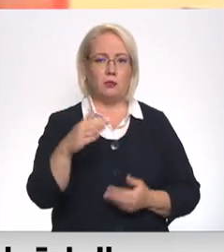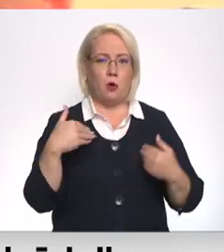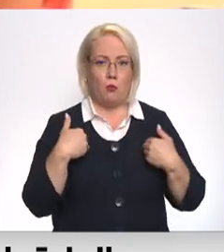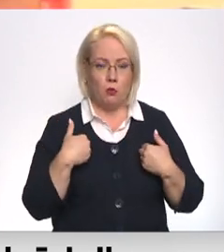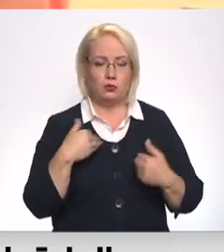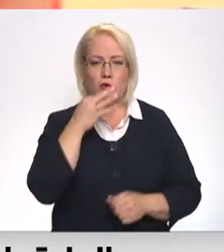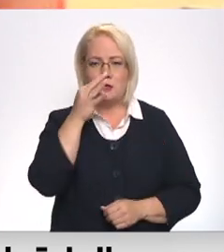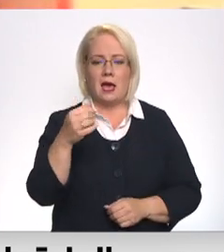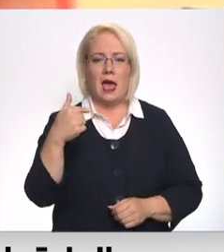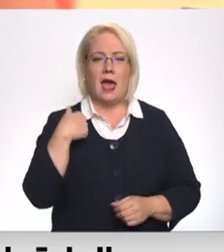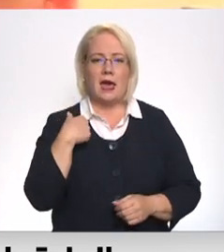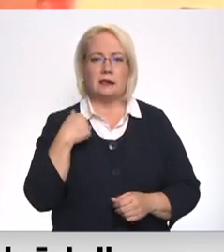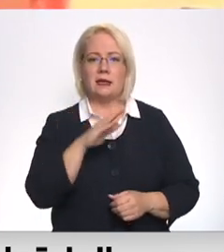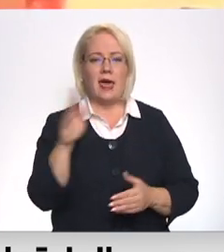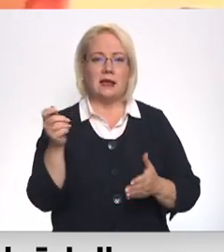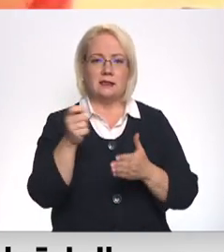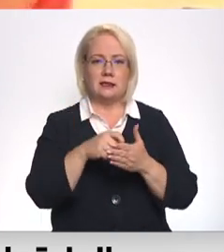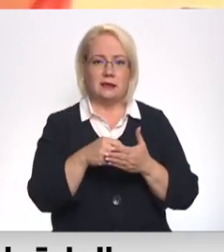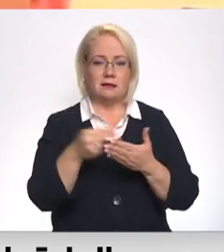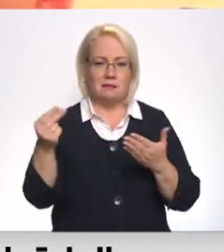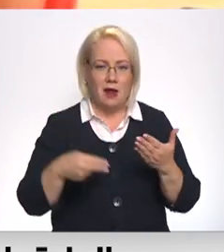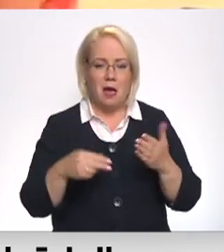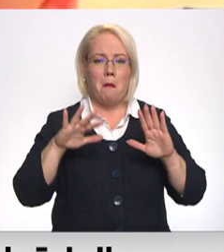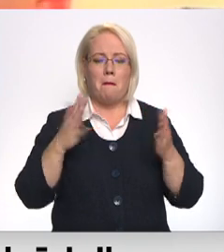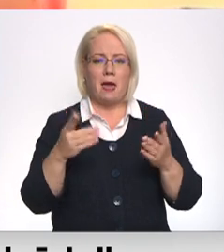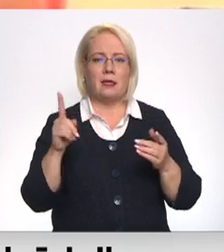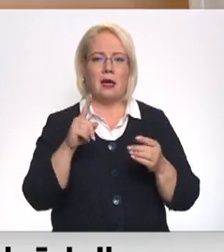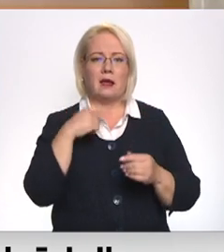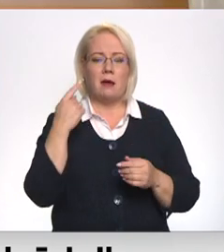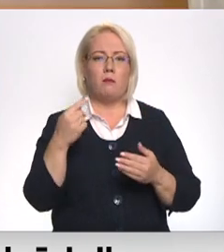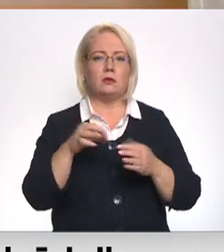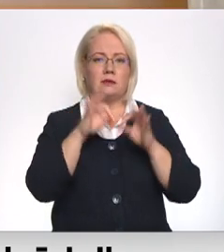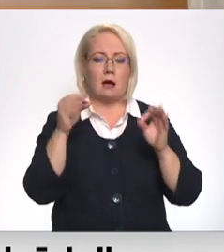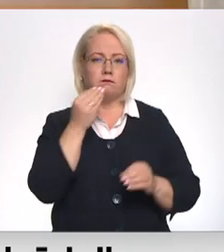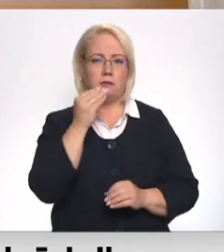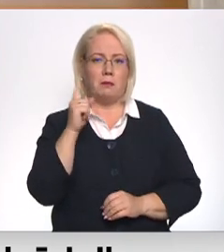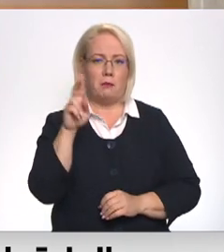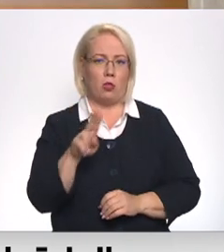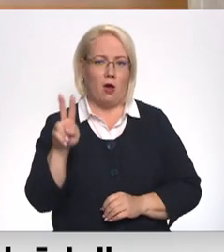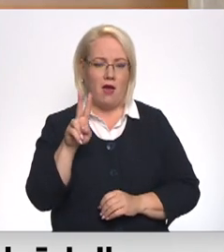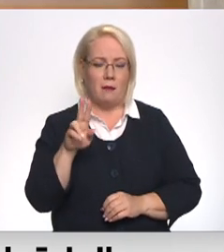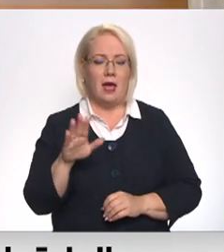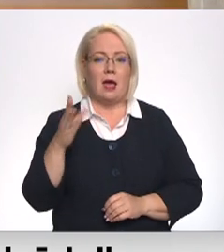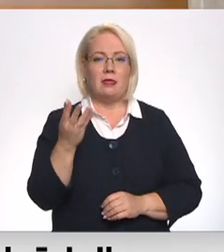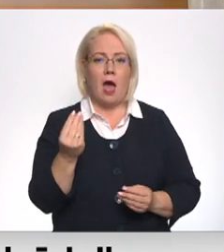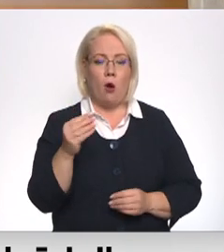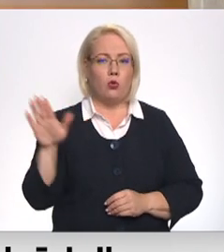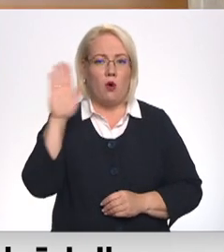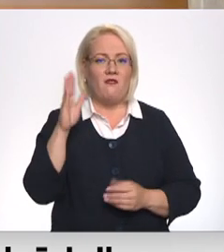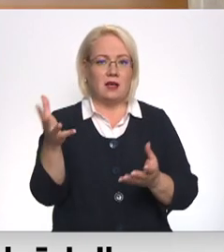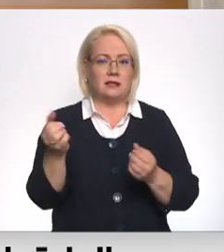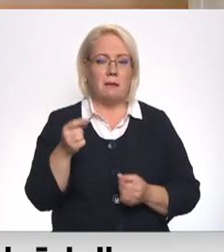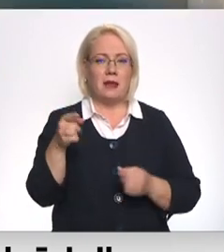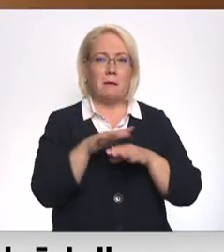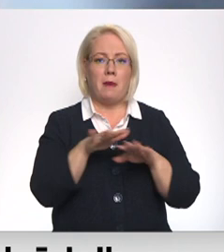es šobrīd neslēgšu, bet vēlos slēgt, piemēram, ir vairāk mums gadījumu ar 1. novembri. Naudu no valsts saņems vien par tiem bērniem, kas